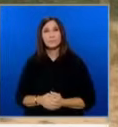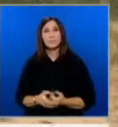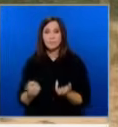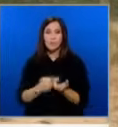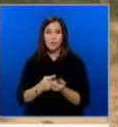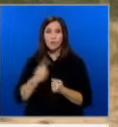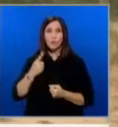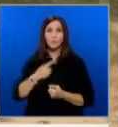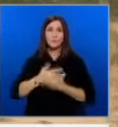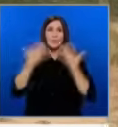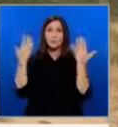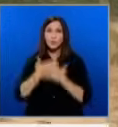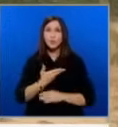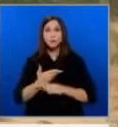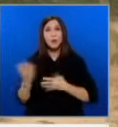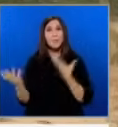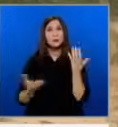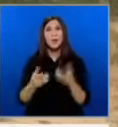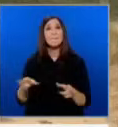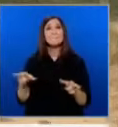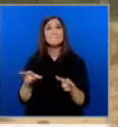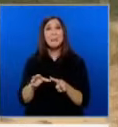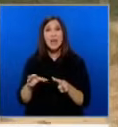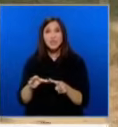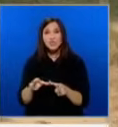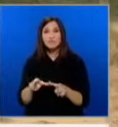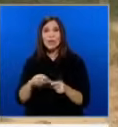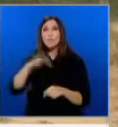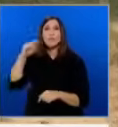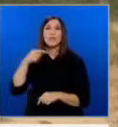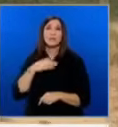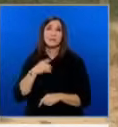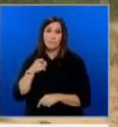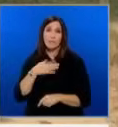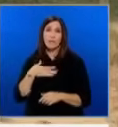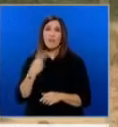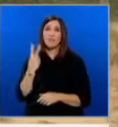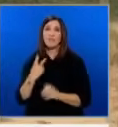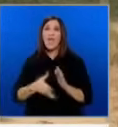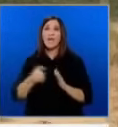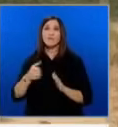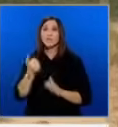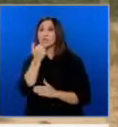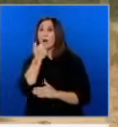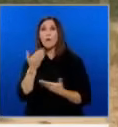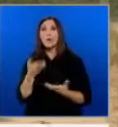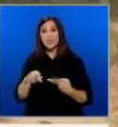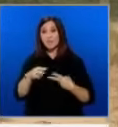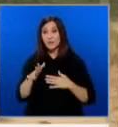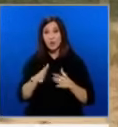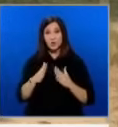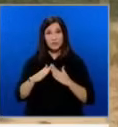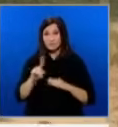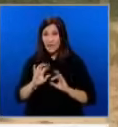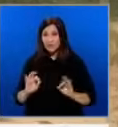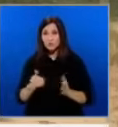Вече няколко денонощия продължава да бушува и пожарът в Малешевската планина, където има две евакуирани села. Кога ще се върнат там жителите, все още не е ясно, тъй като огънят